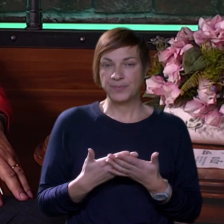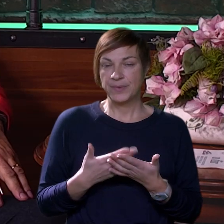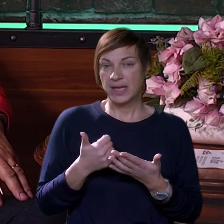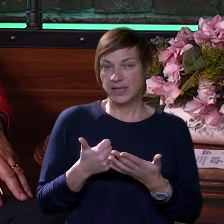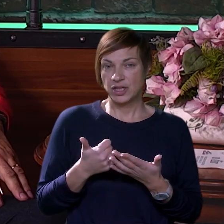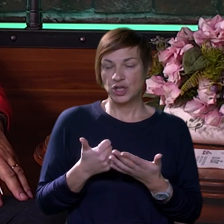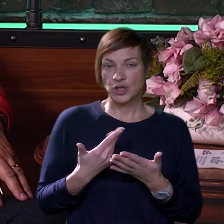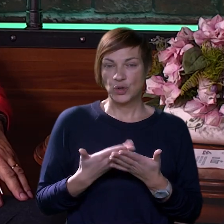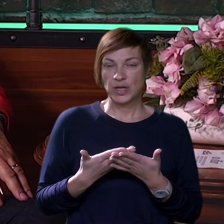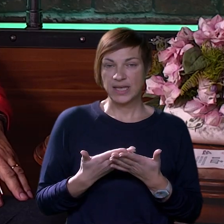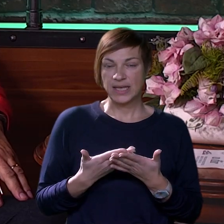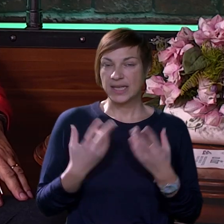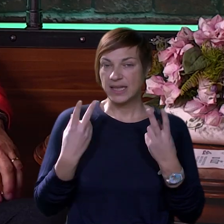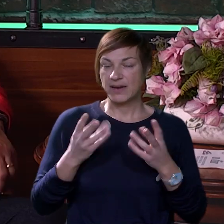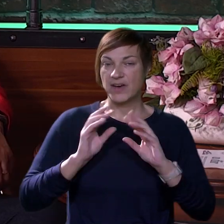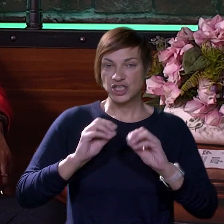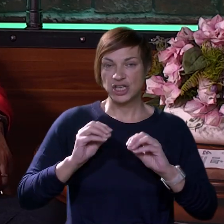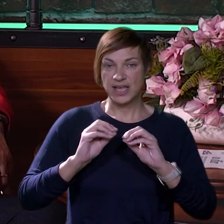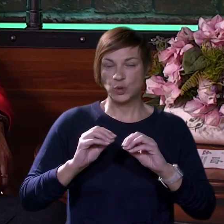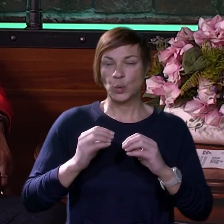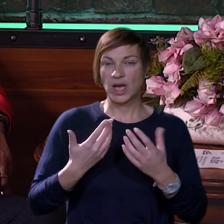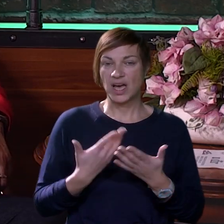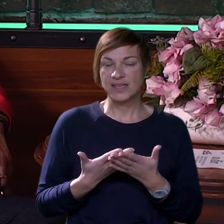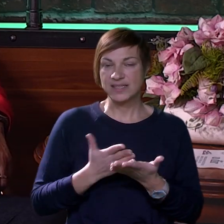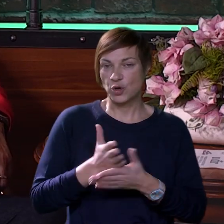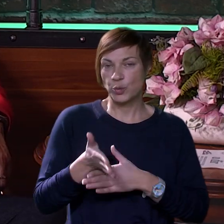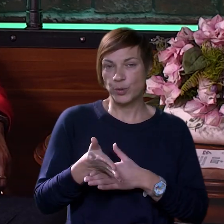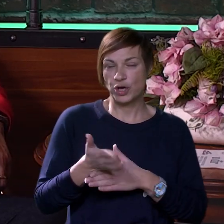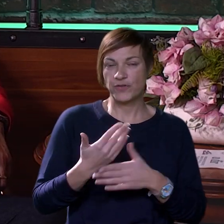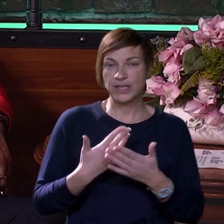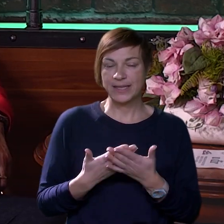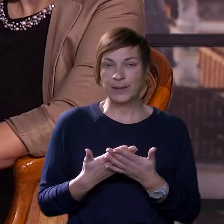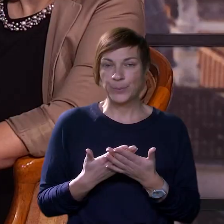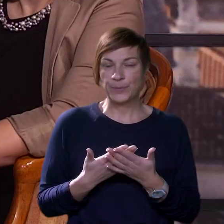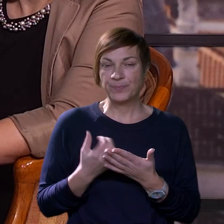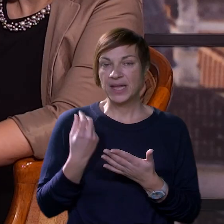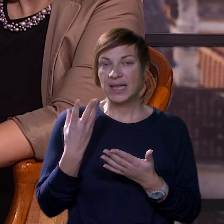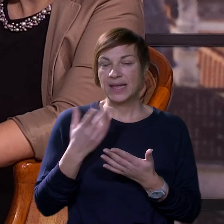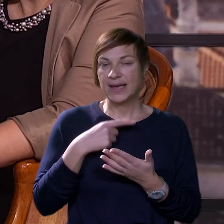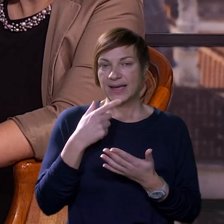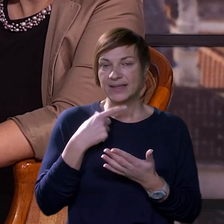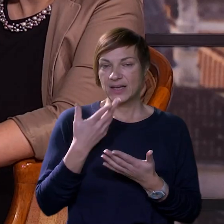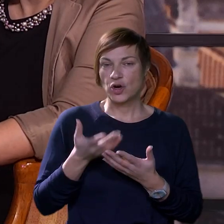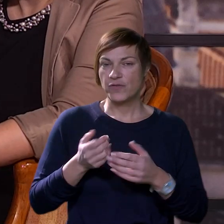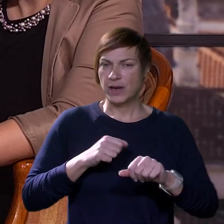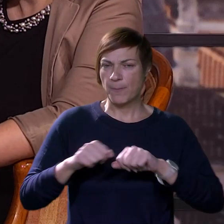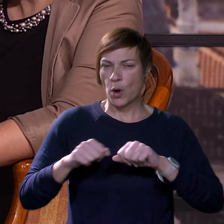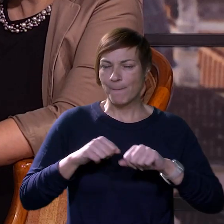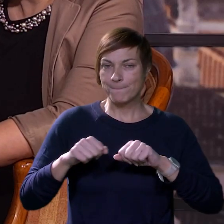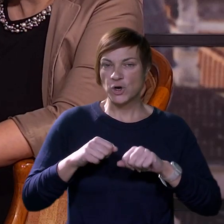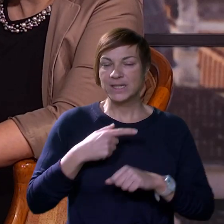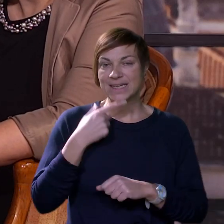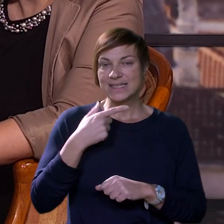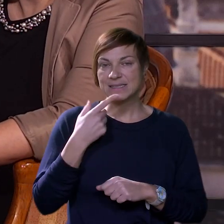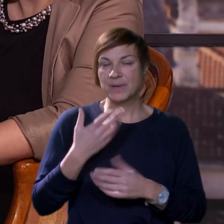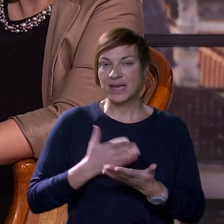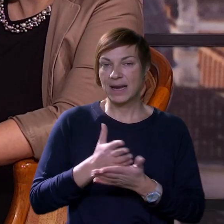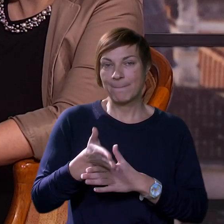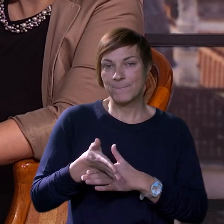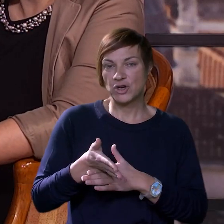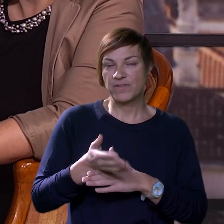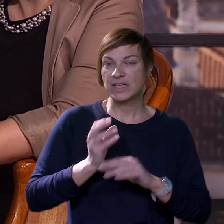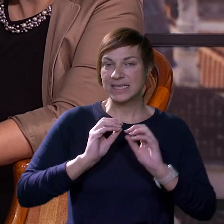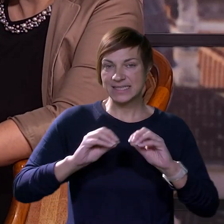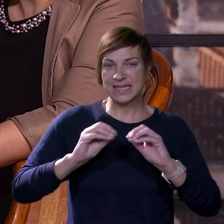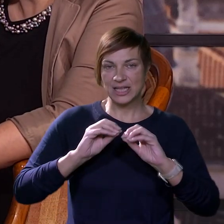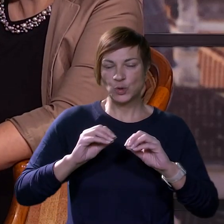to jedna od značajnih edukacija koju provodimo. Kada govorimo o potresima, rekli ste, provodili